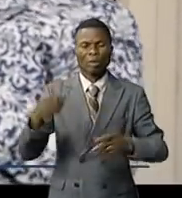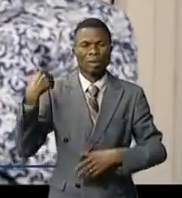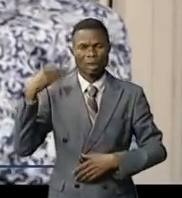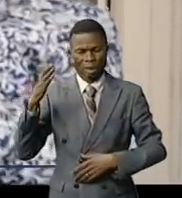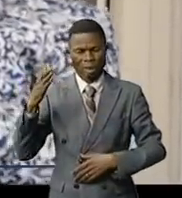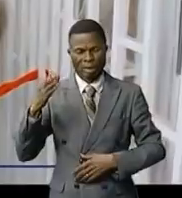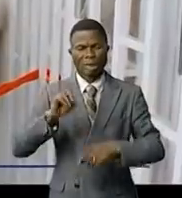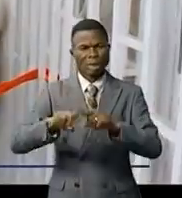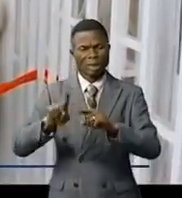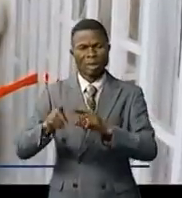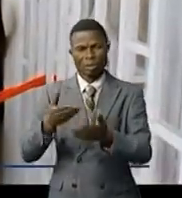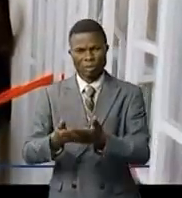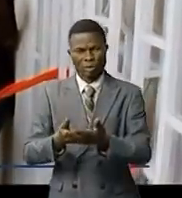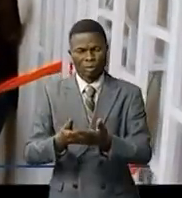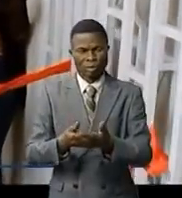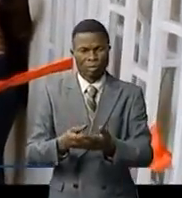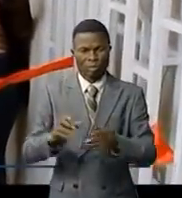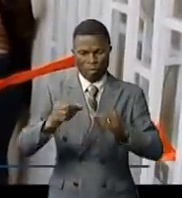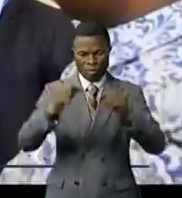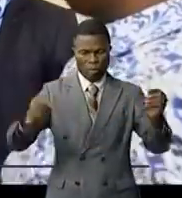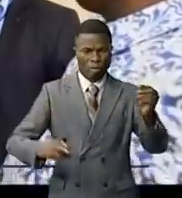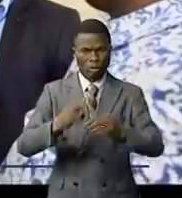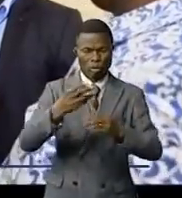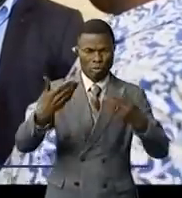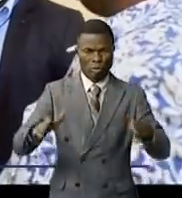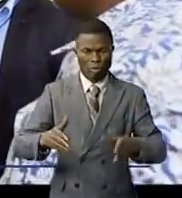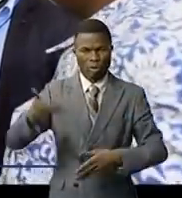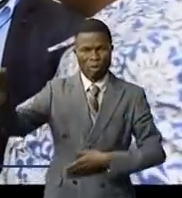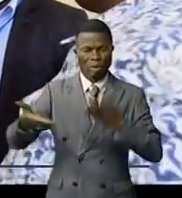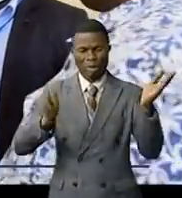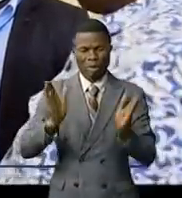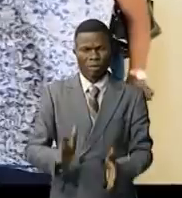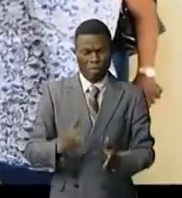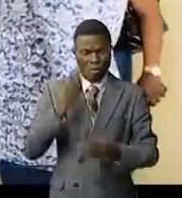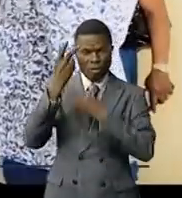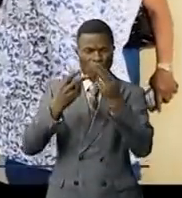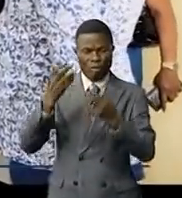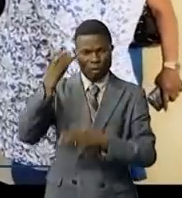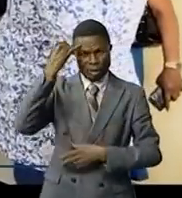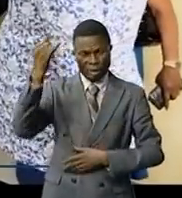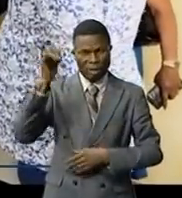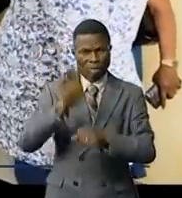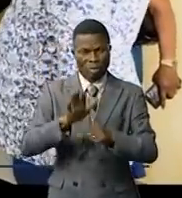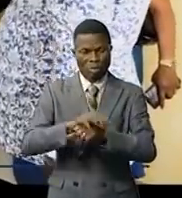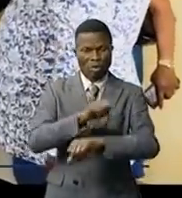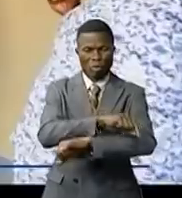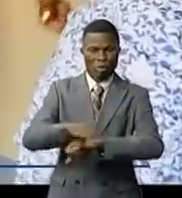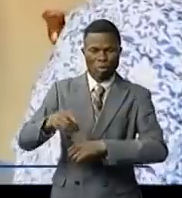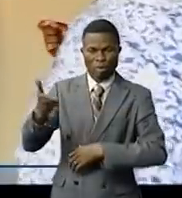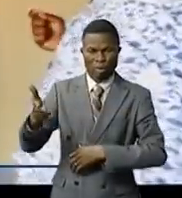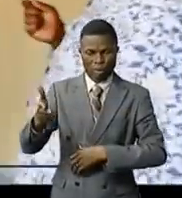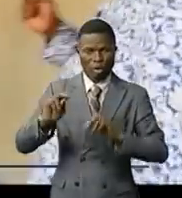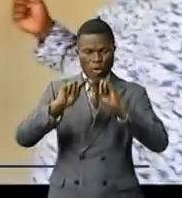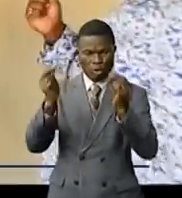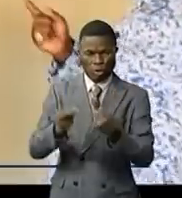et diverses. Après la coupure du ruban symbolique, les invités ont été conviés à une visite guidée des différents bureaux. Cette